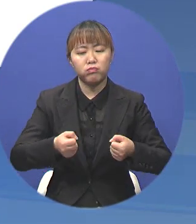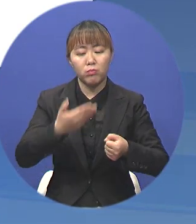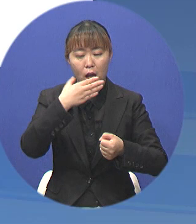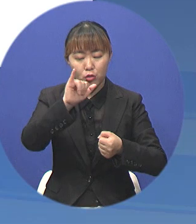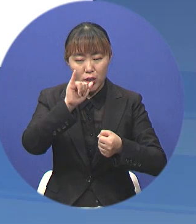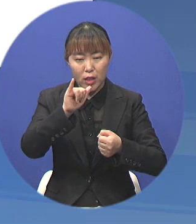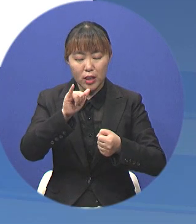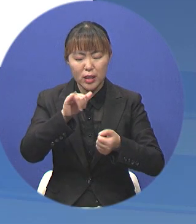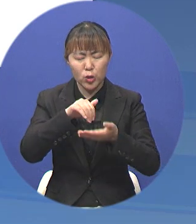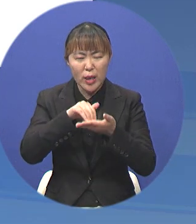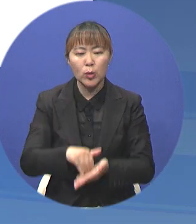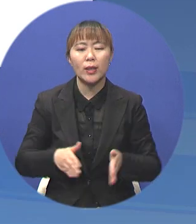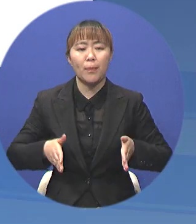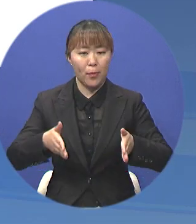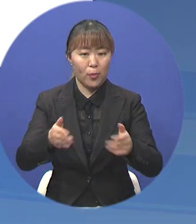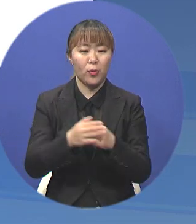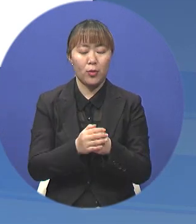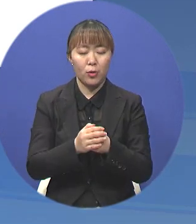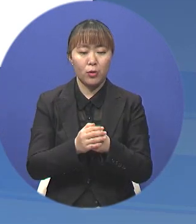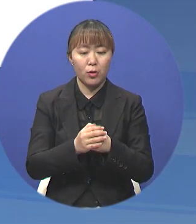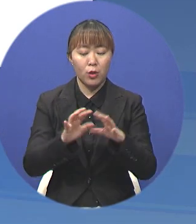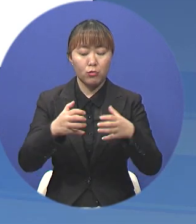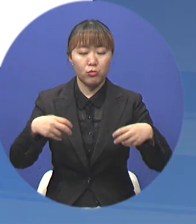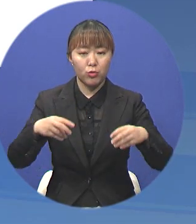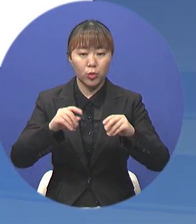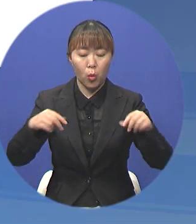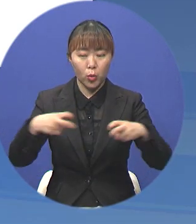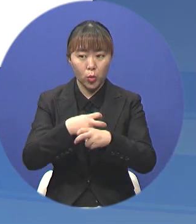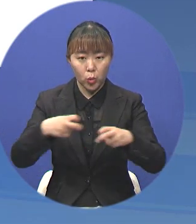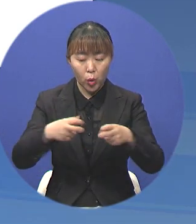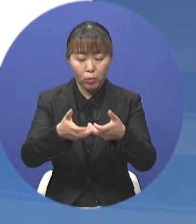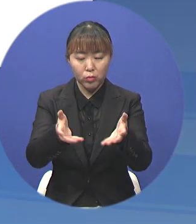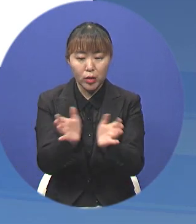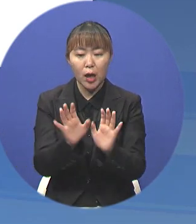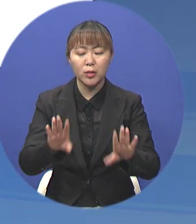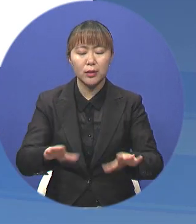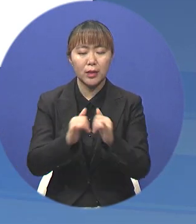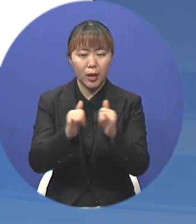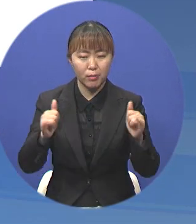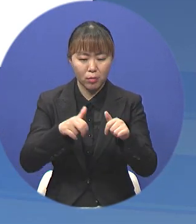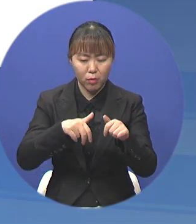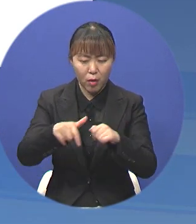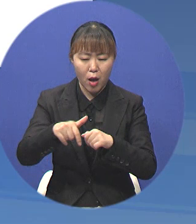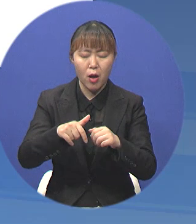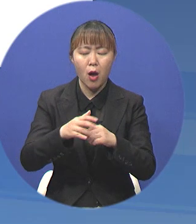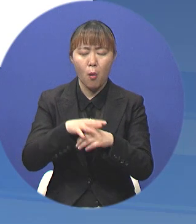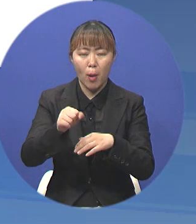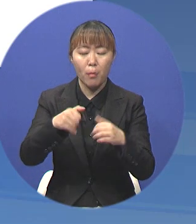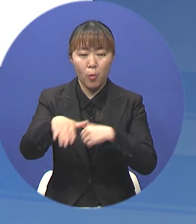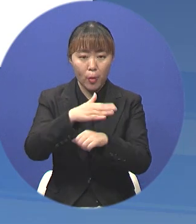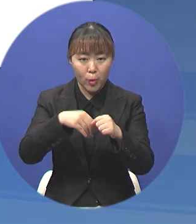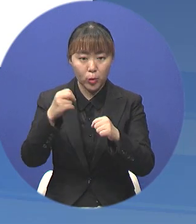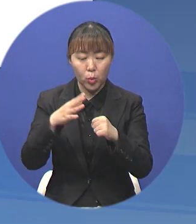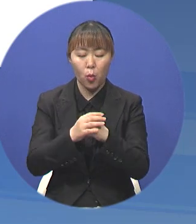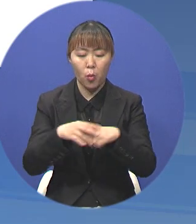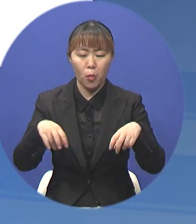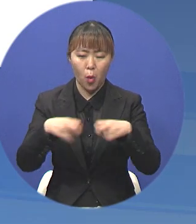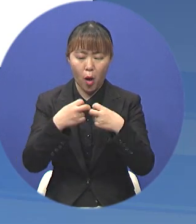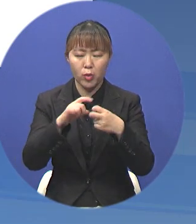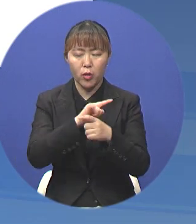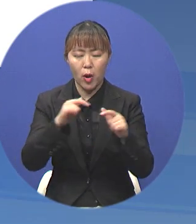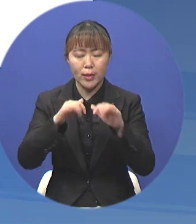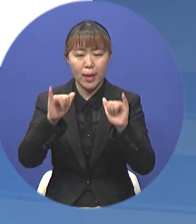최소한의 폭입니다. 국토교통부가 보행자의 안전하고 편리한 보행 환경 확보와 보행자 교통사고 예방을